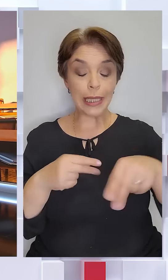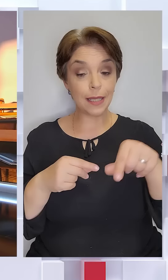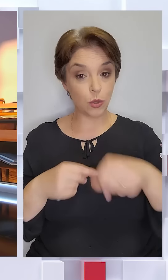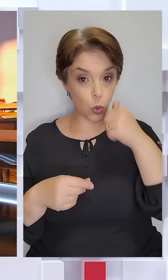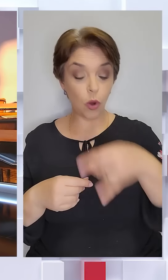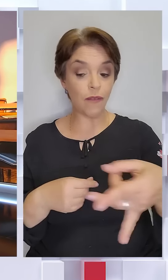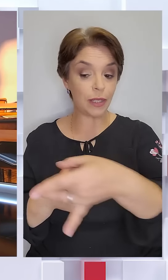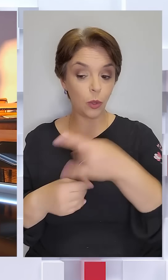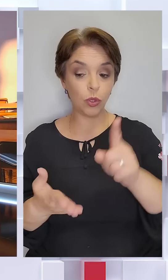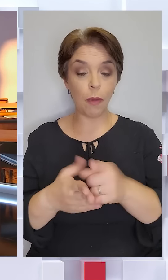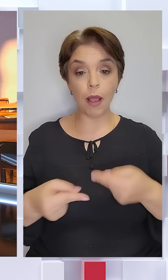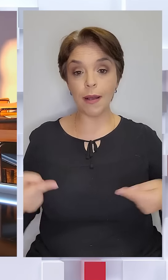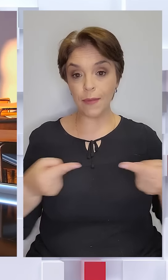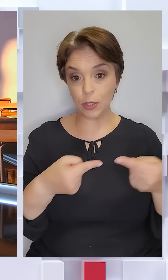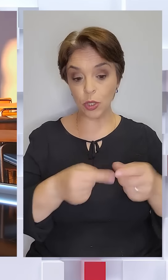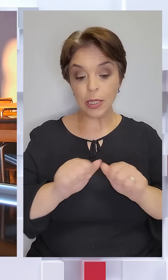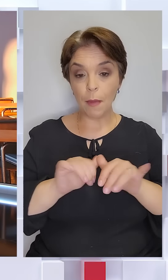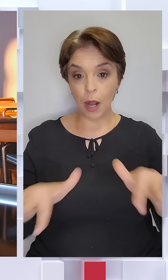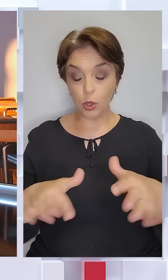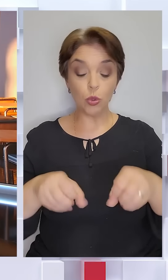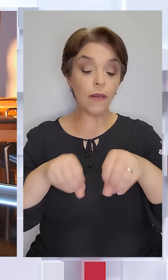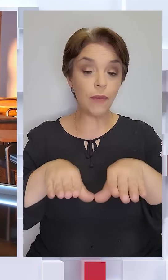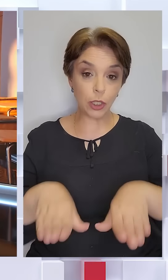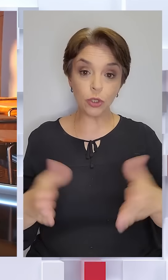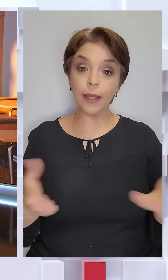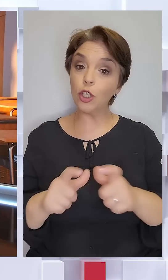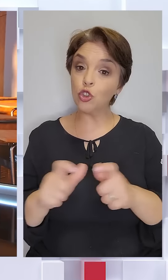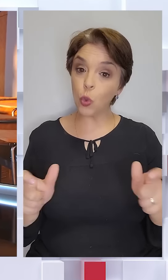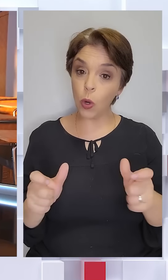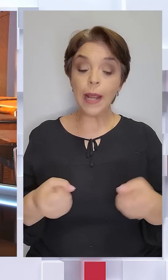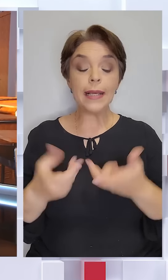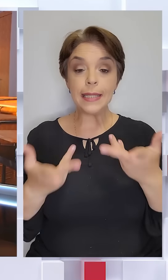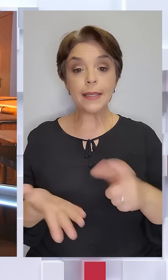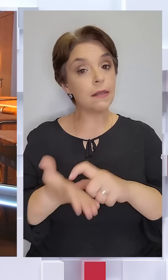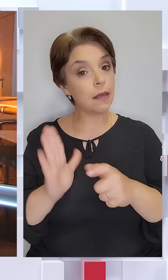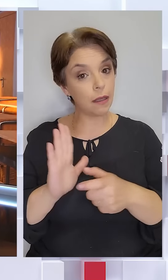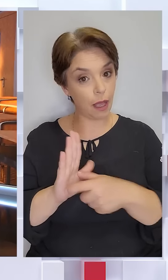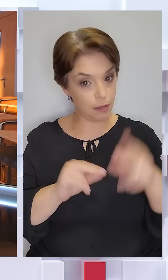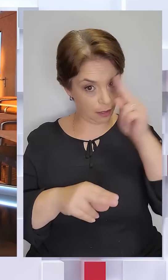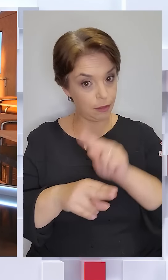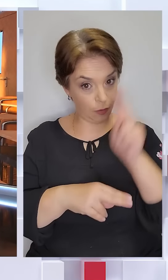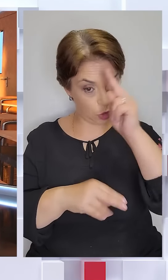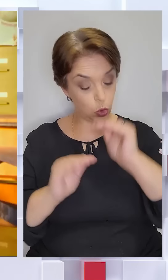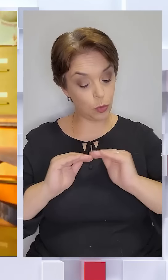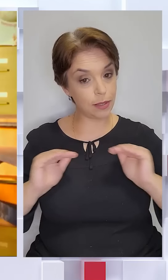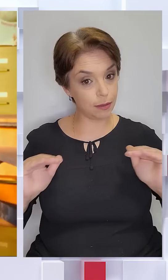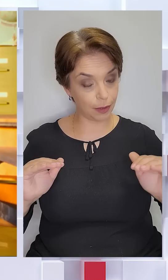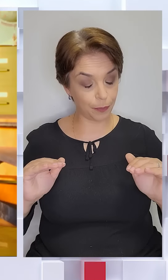цього в регіонах мають визначитися з мережею, тобто вирішити, в якій школі і скільки класів навчатимуться